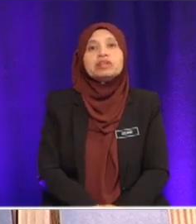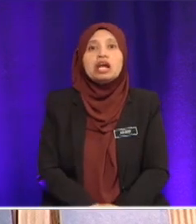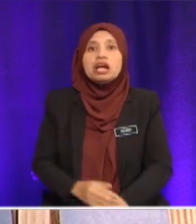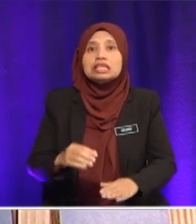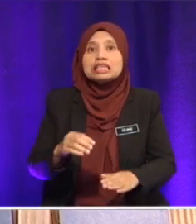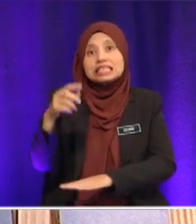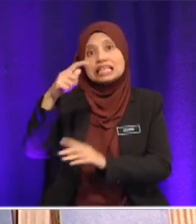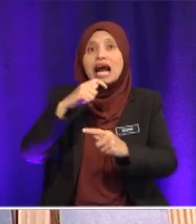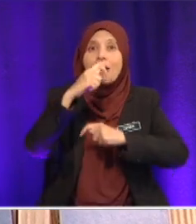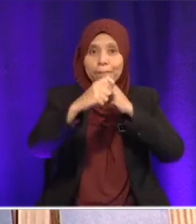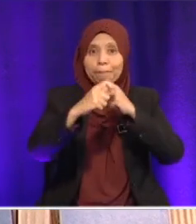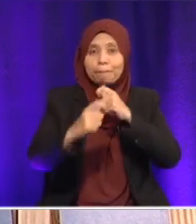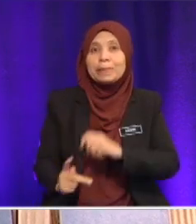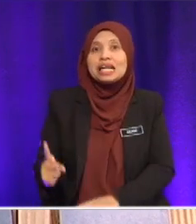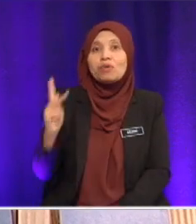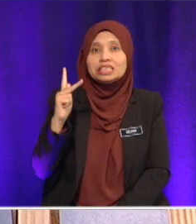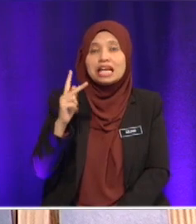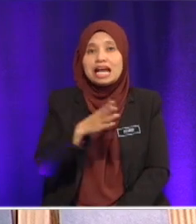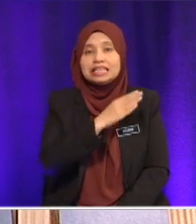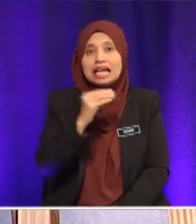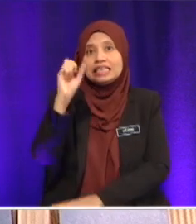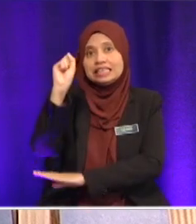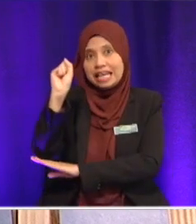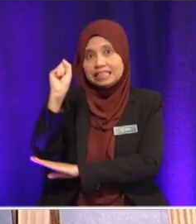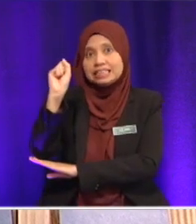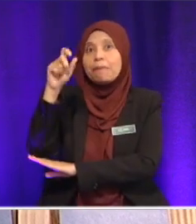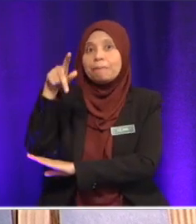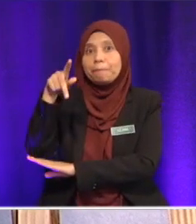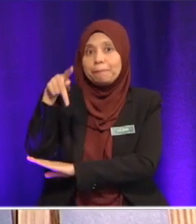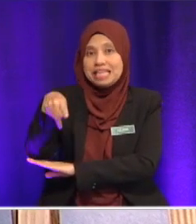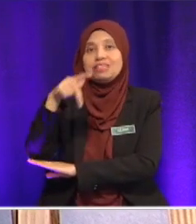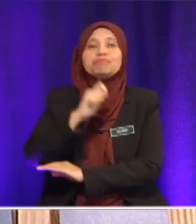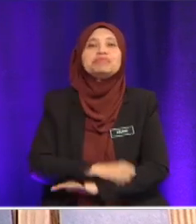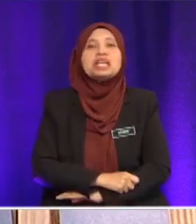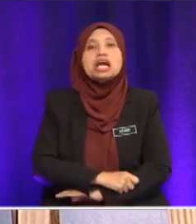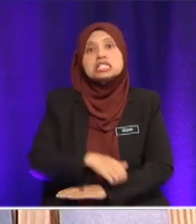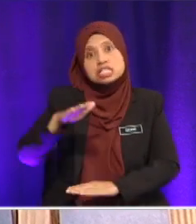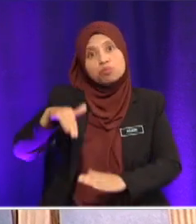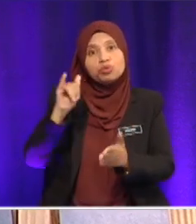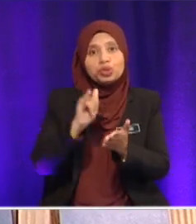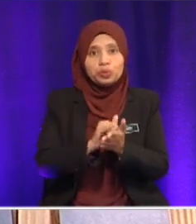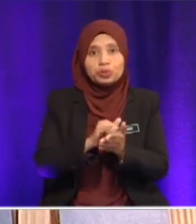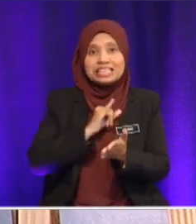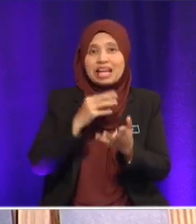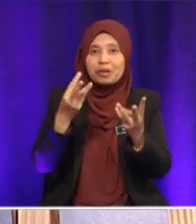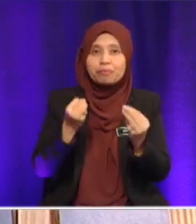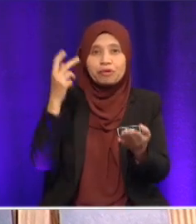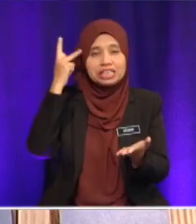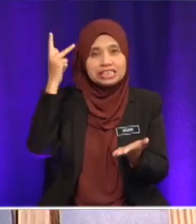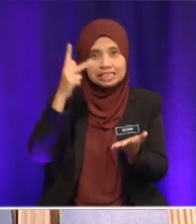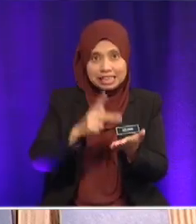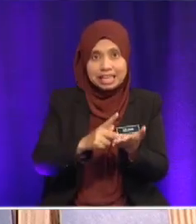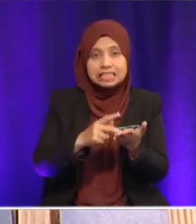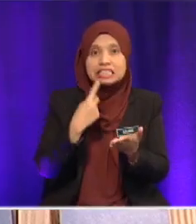yaitu tahap penguasaan dan standard prestasi Tapi sebelum itu terlebih dahulu saya ingin memperkenalkan kepada anda guru bahasa